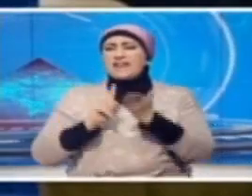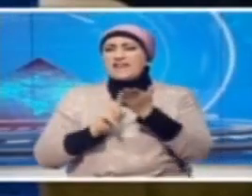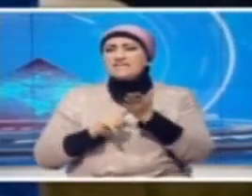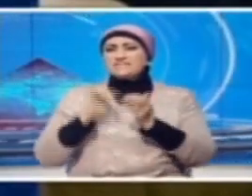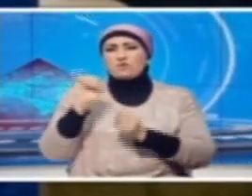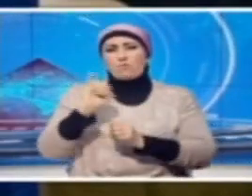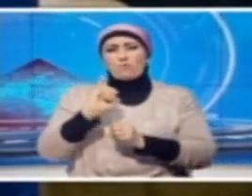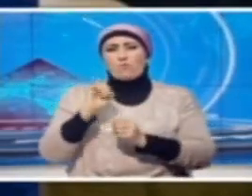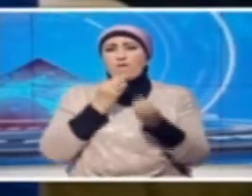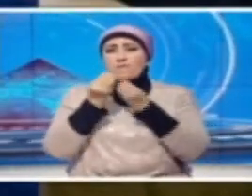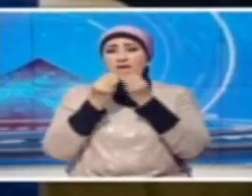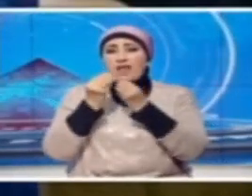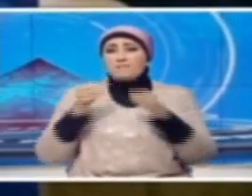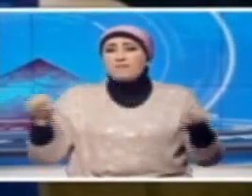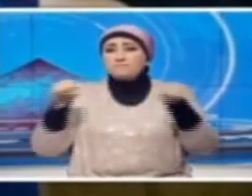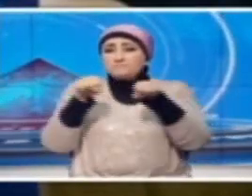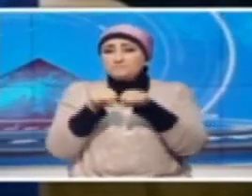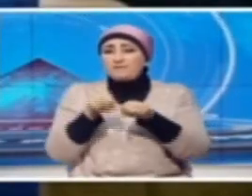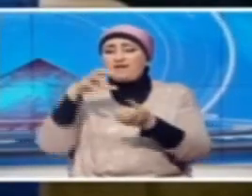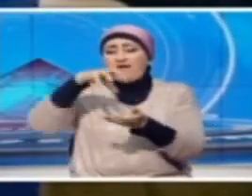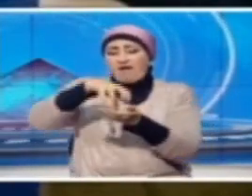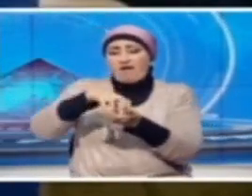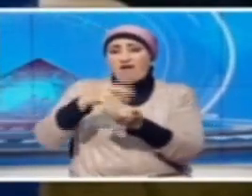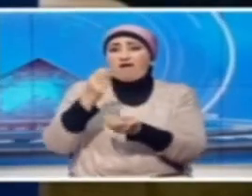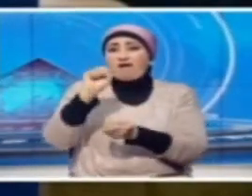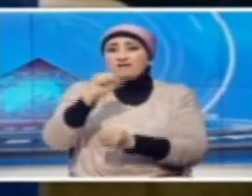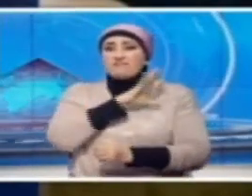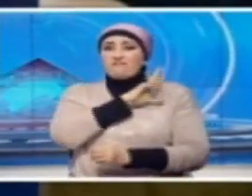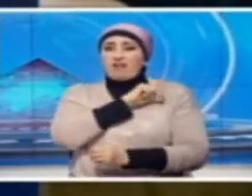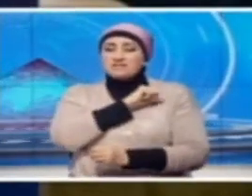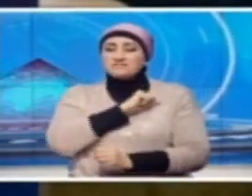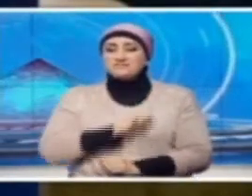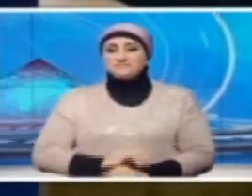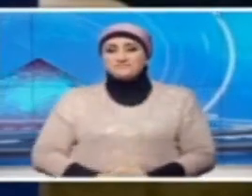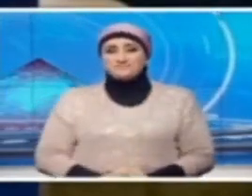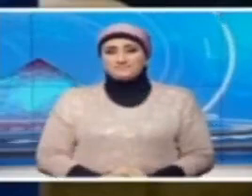لإحياء مسار المفاوضات لإقامة الدولة الفلسطينية المستقلة.